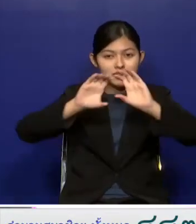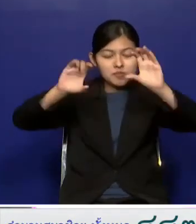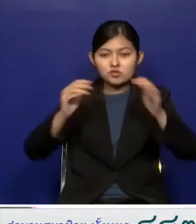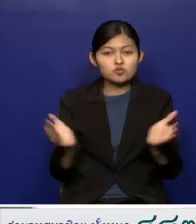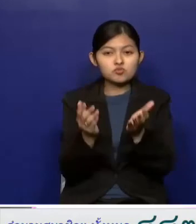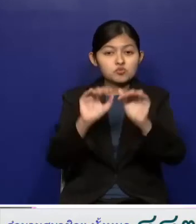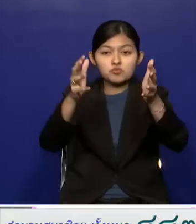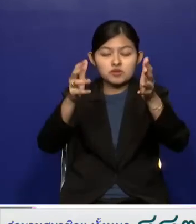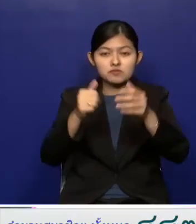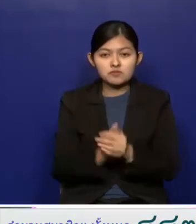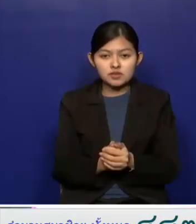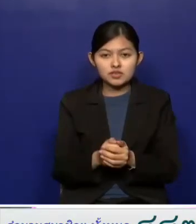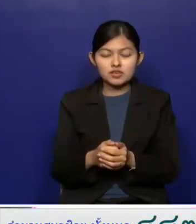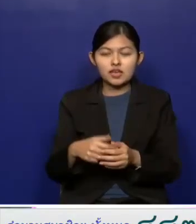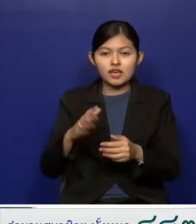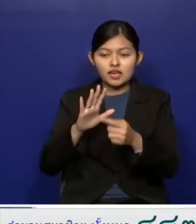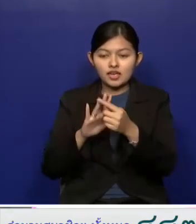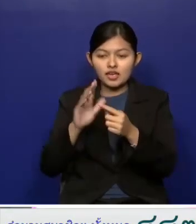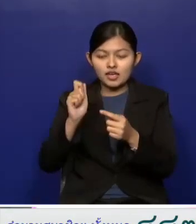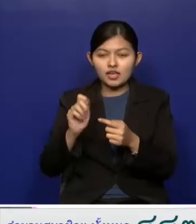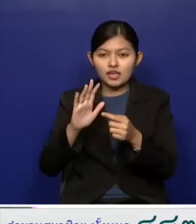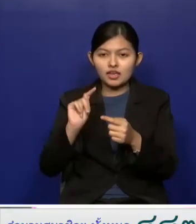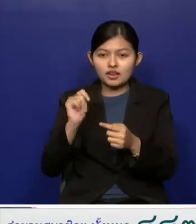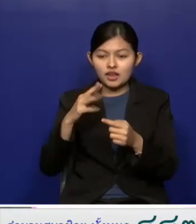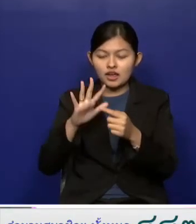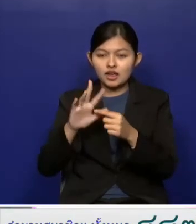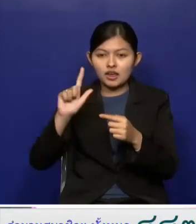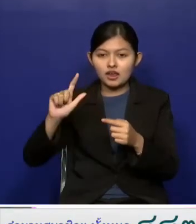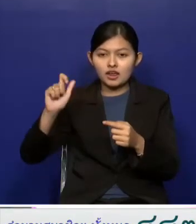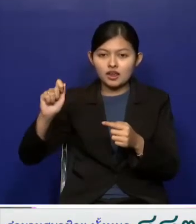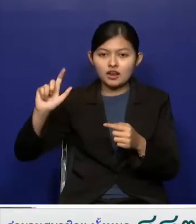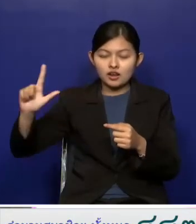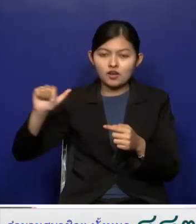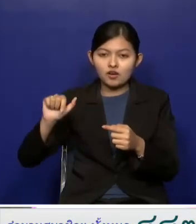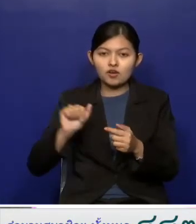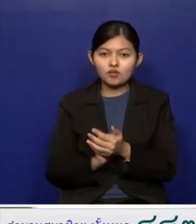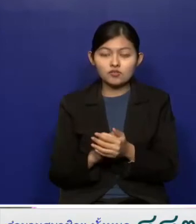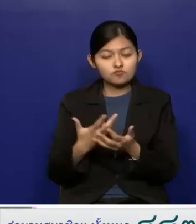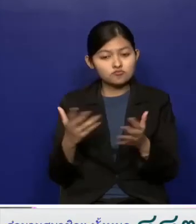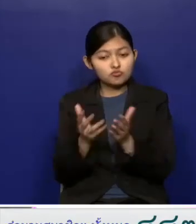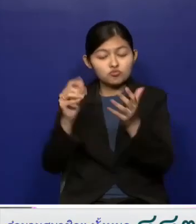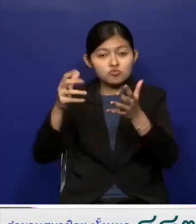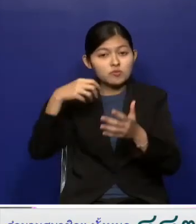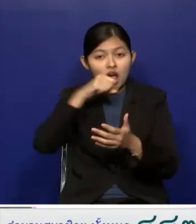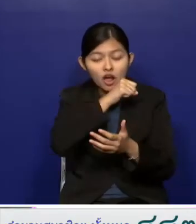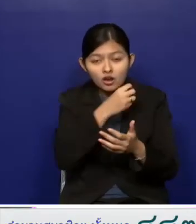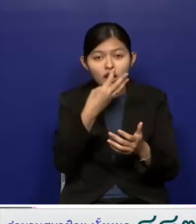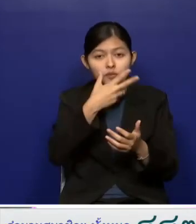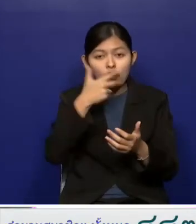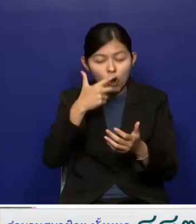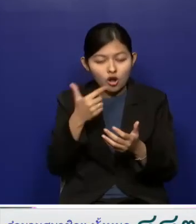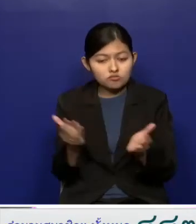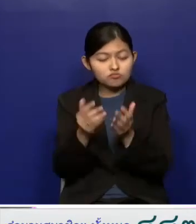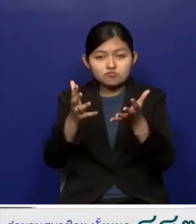ไม่สนับสนุนให้การผลิตเอทานอลไม่สนับสนุนให้การนำอ้อยนำมันสำปะหลังไปผลิตเอทานอลเพราะจะ